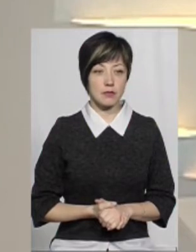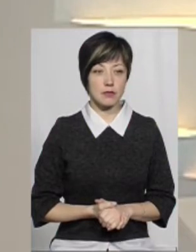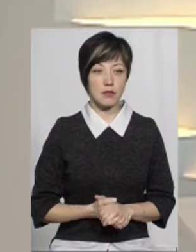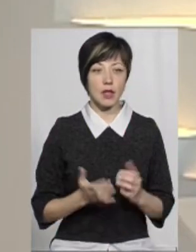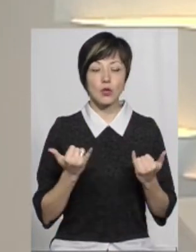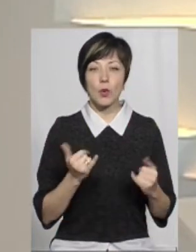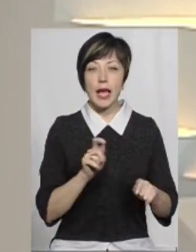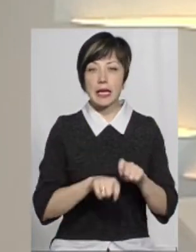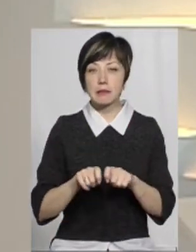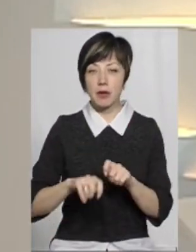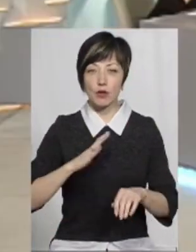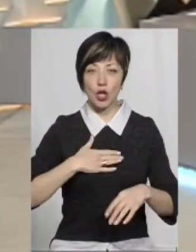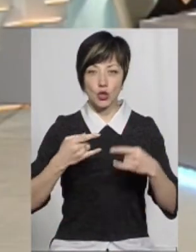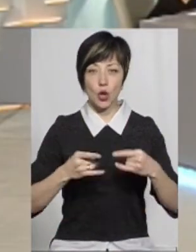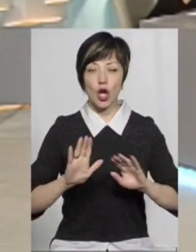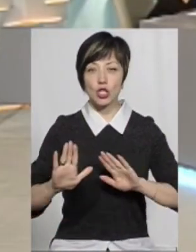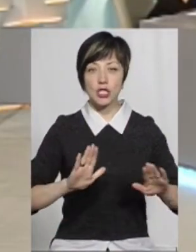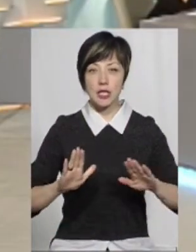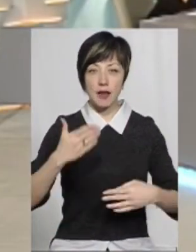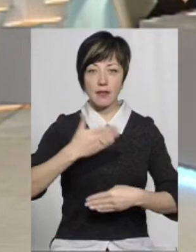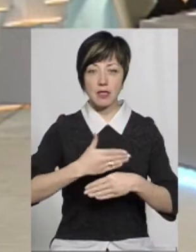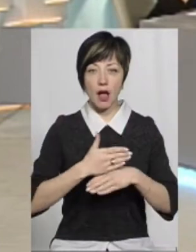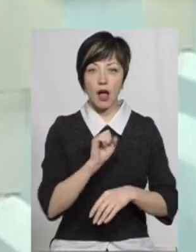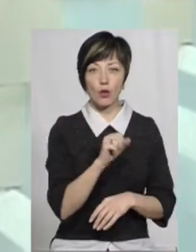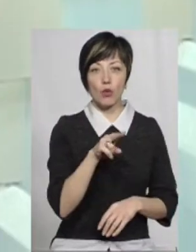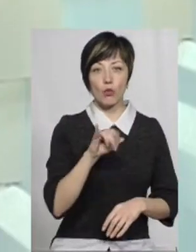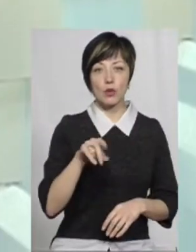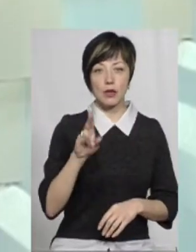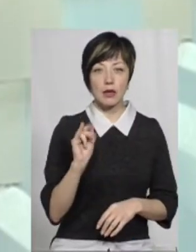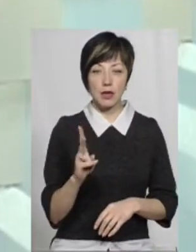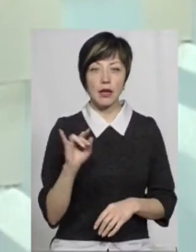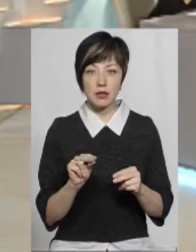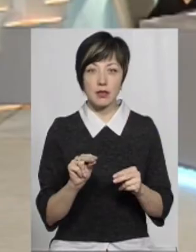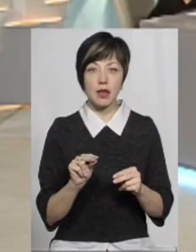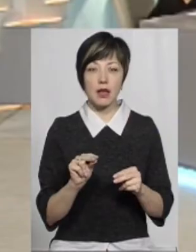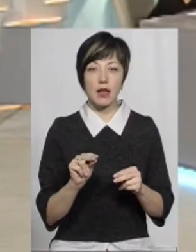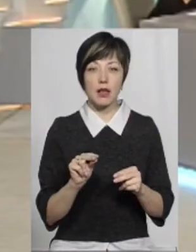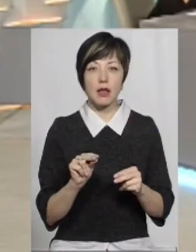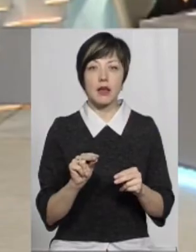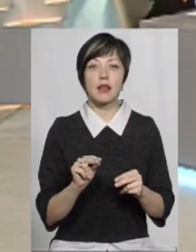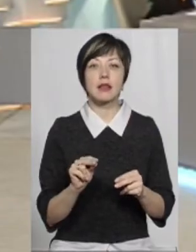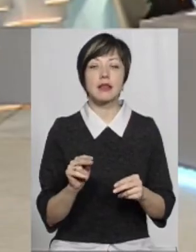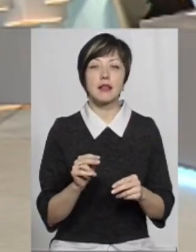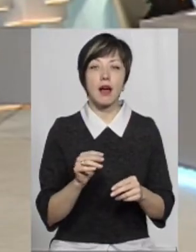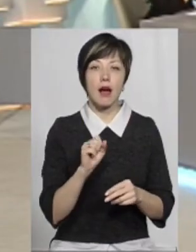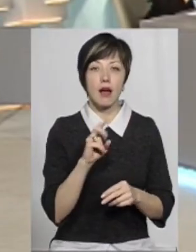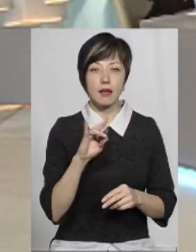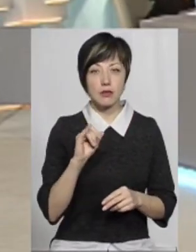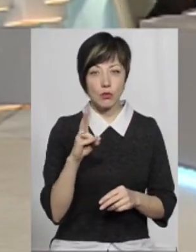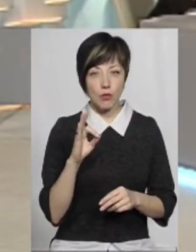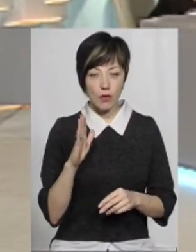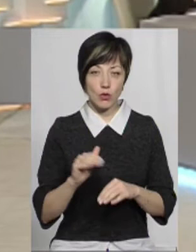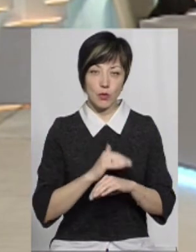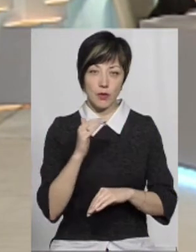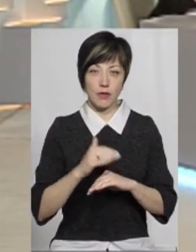Сьогодні експерти в нашій студії – режисер вистави Анатолій Пундик і Сергій Аніськов. Добрий вечір. Добрий вечір. Пане